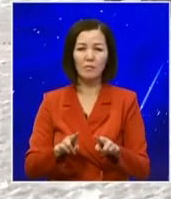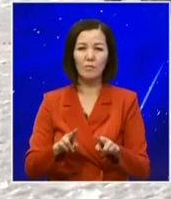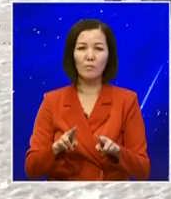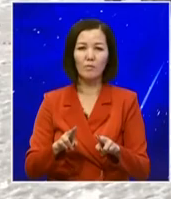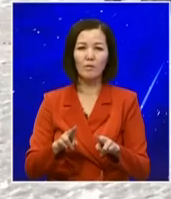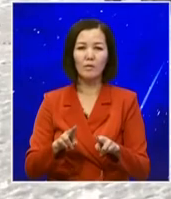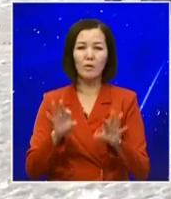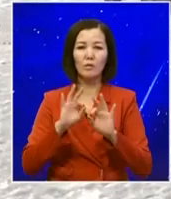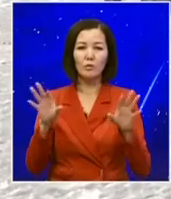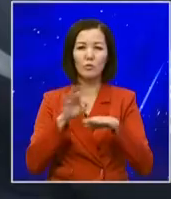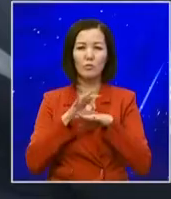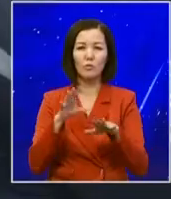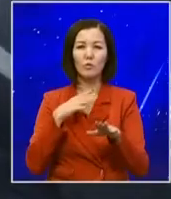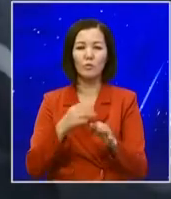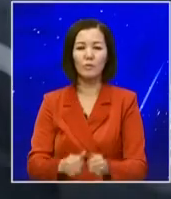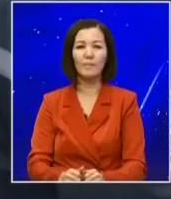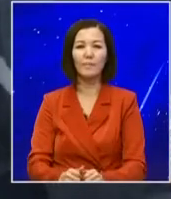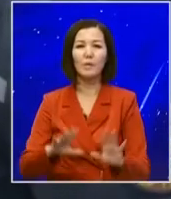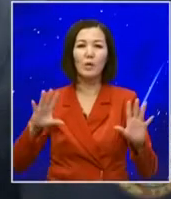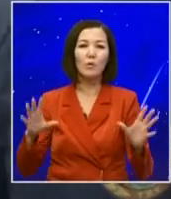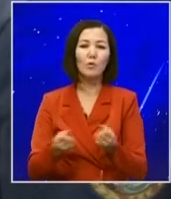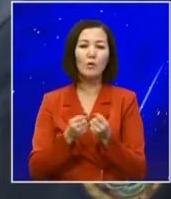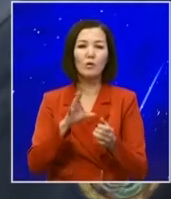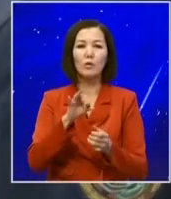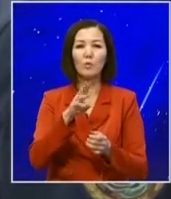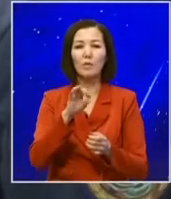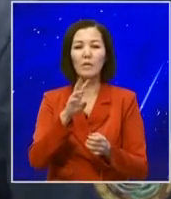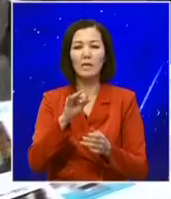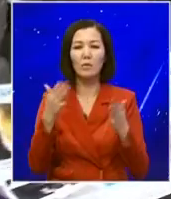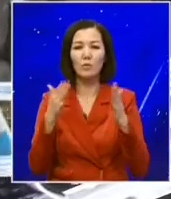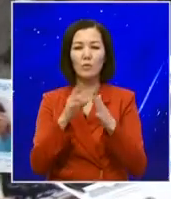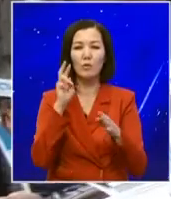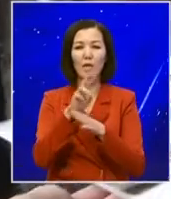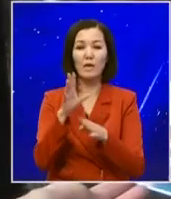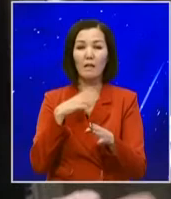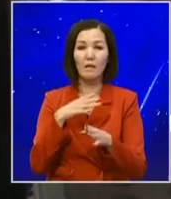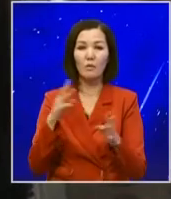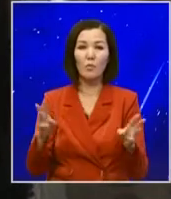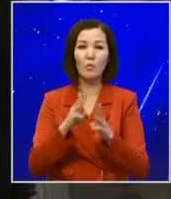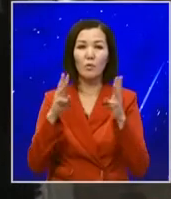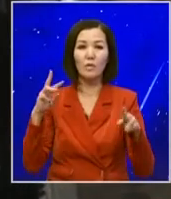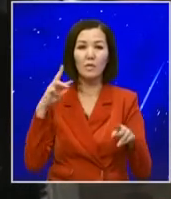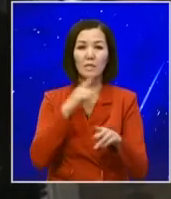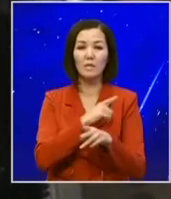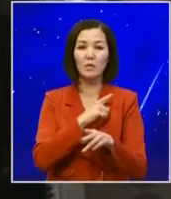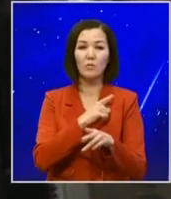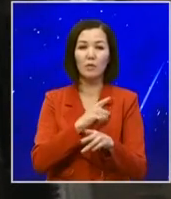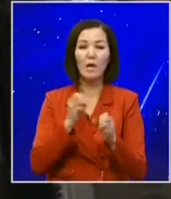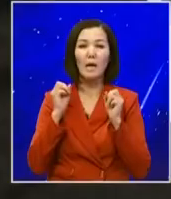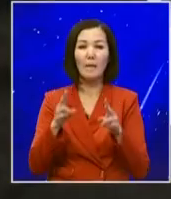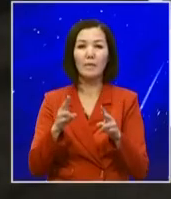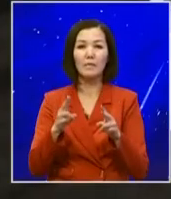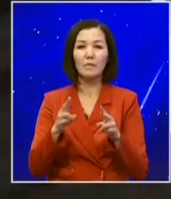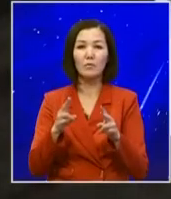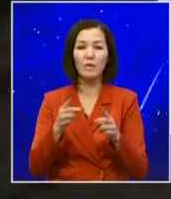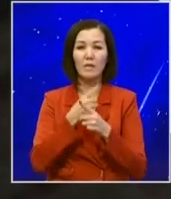түсініктіру ережелерін жүргізілуде. Құтқарушылар Өтеген Батыр ауылындағы үйлерді де аралады. Өртпен ыстан уланудың қаупі туралы ескертті.